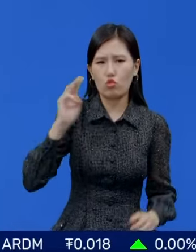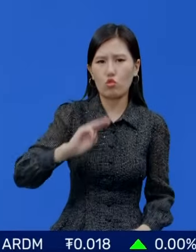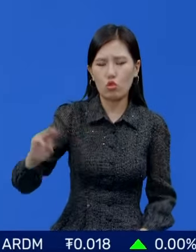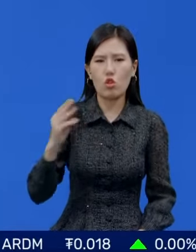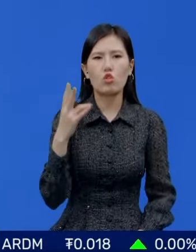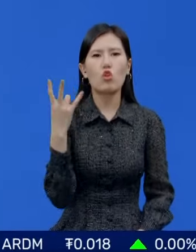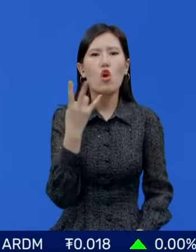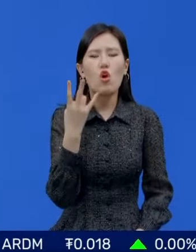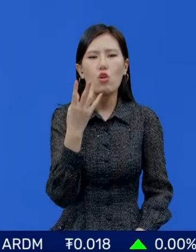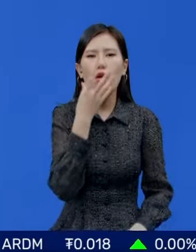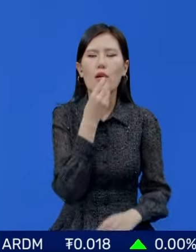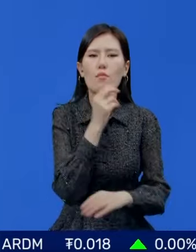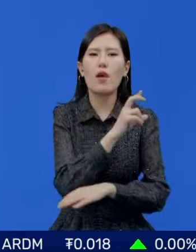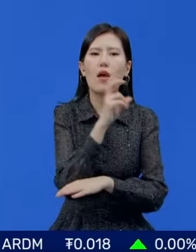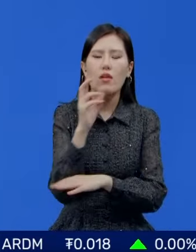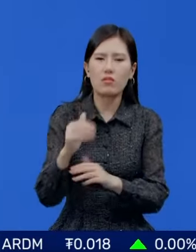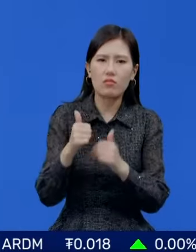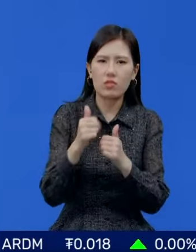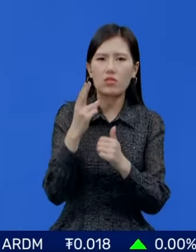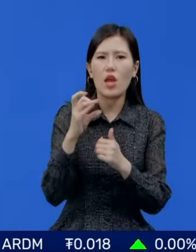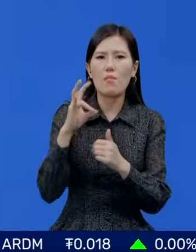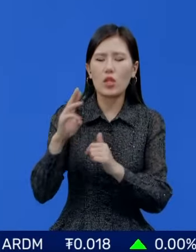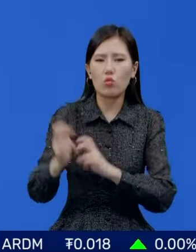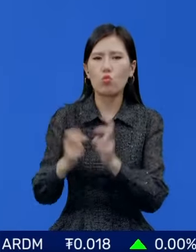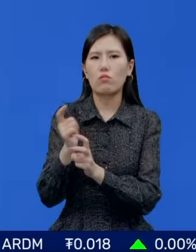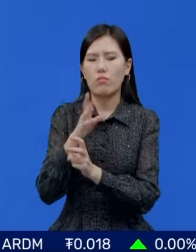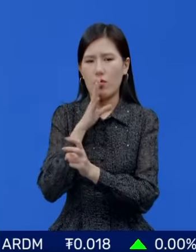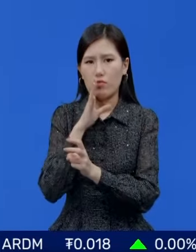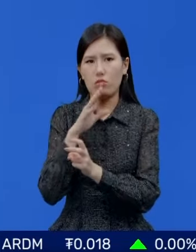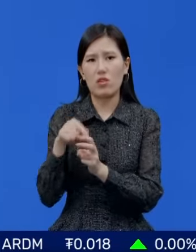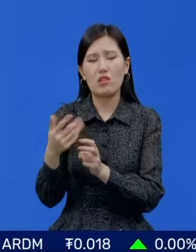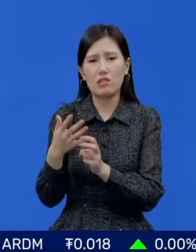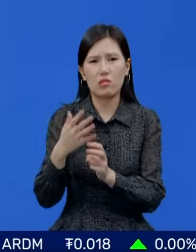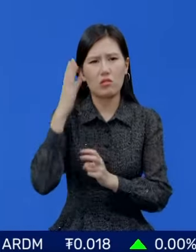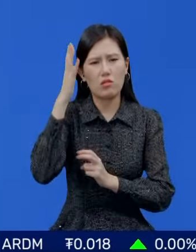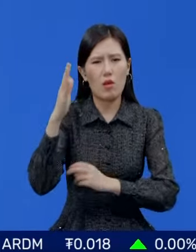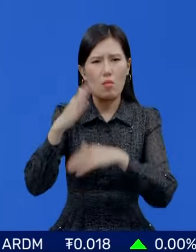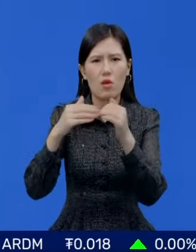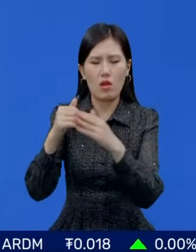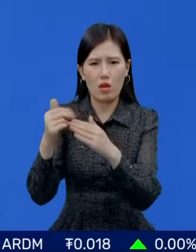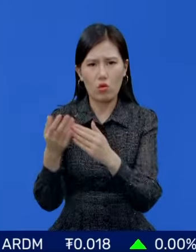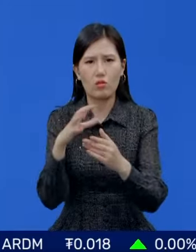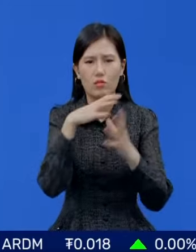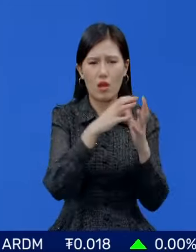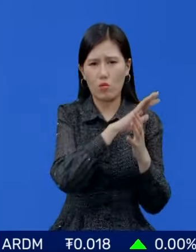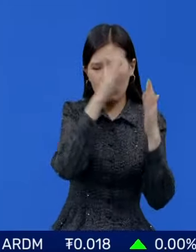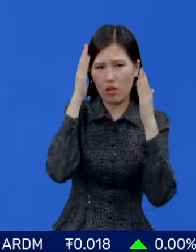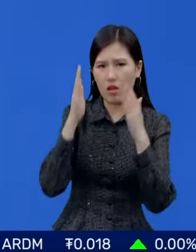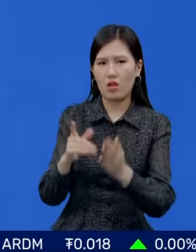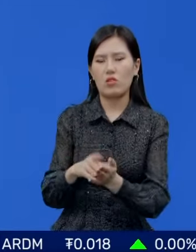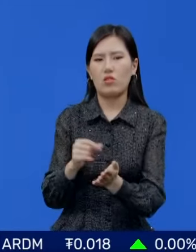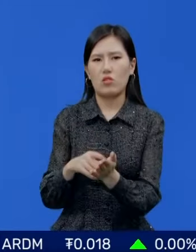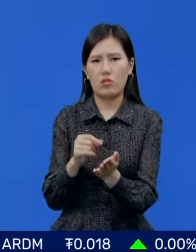цемент үйлдвэрлэхээр зорж байгаа талаар танилцуулсан юм а. Энэ хүрээнд барилгын салбарын цаашдын чинь хандлага болоод дэлхийн нийтээрээ анхаарлаа хандуулж байгаа